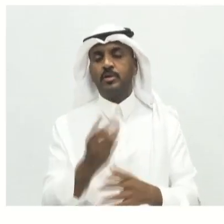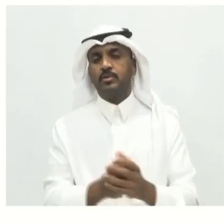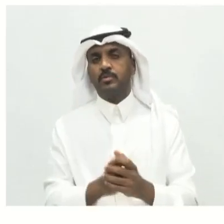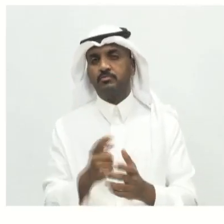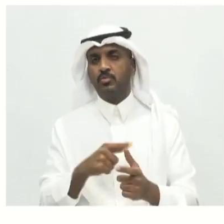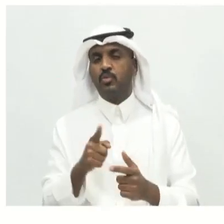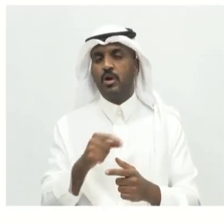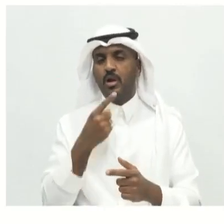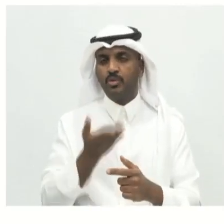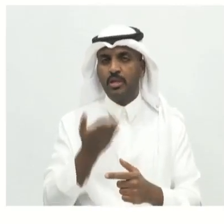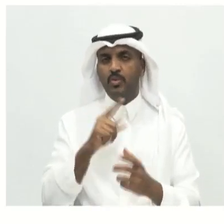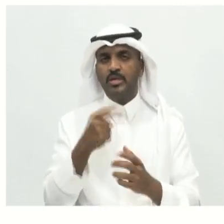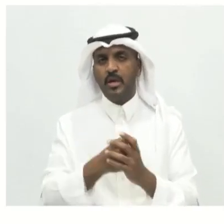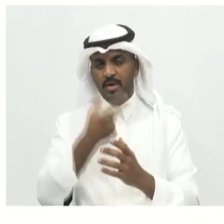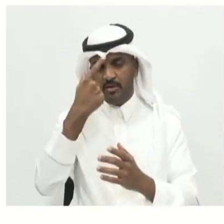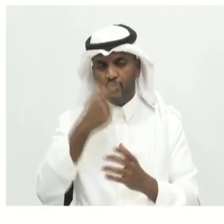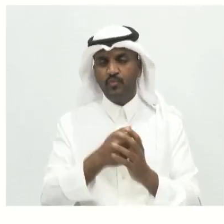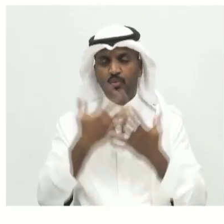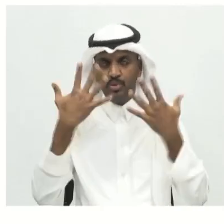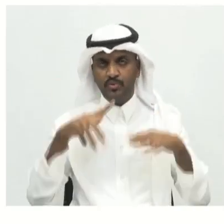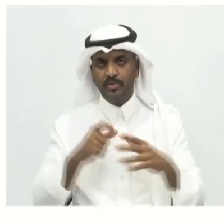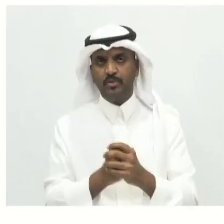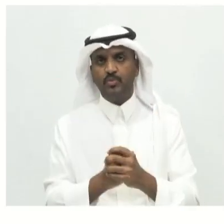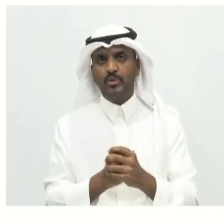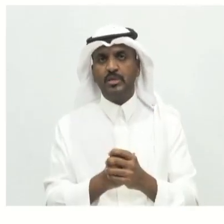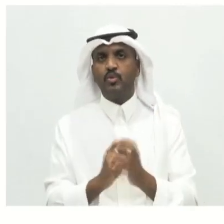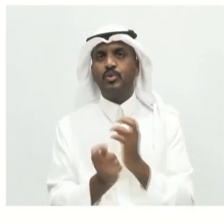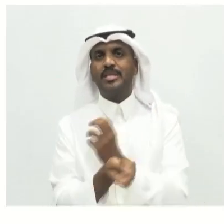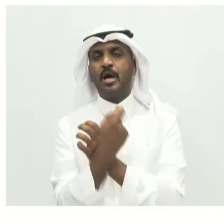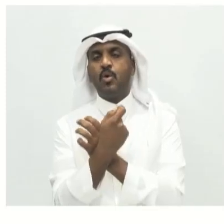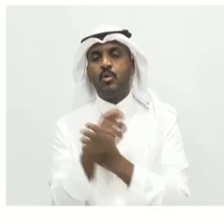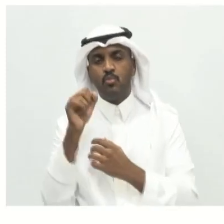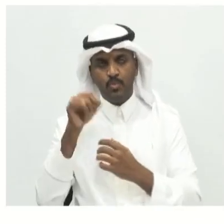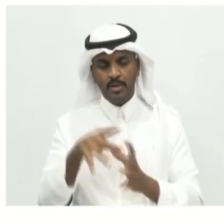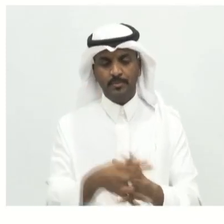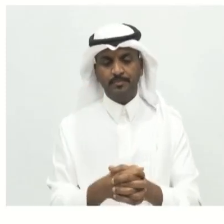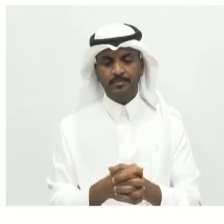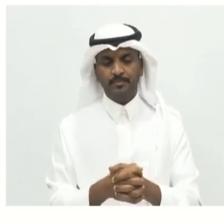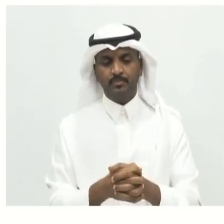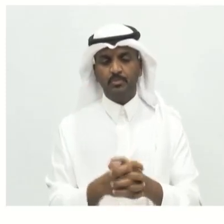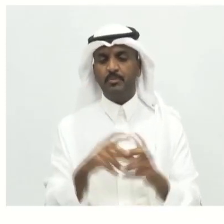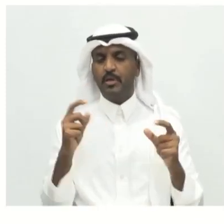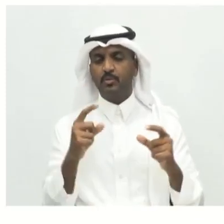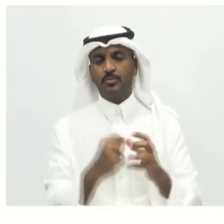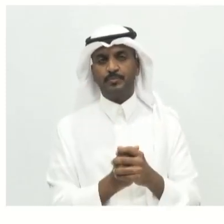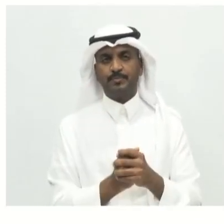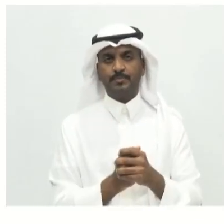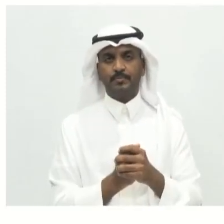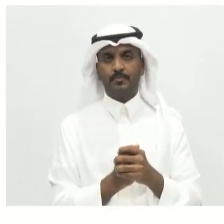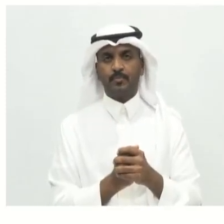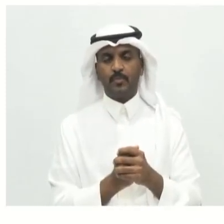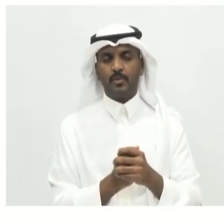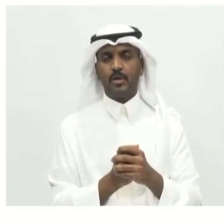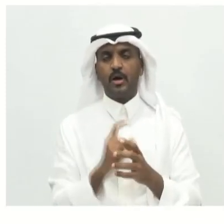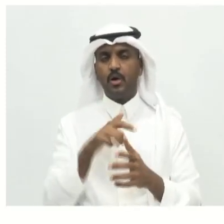يشفين وان يكون الدواء مباحا ف ومما يدل على ذلك